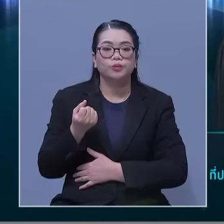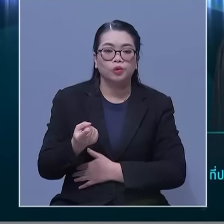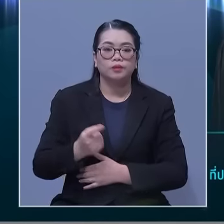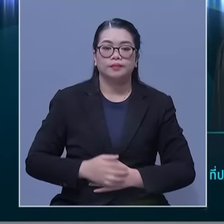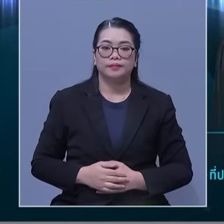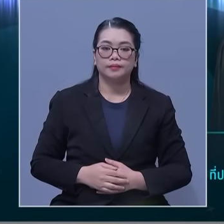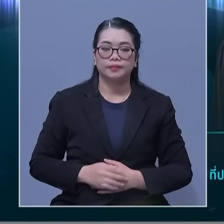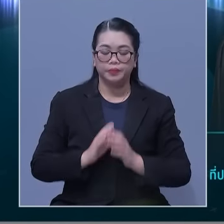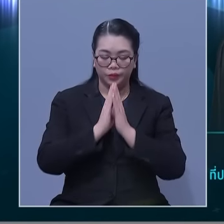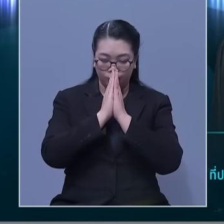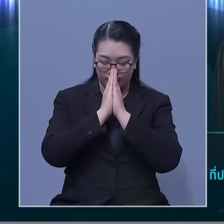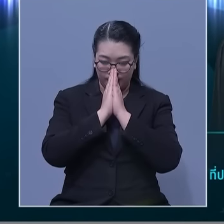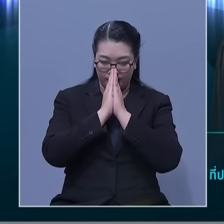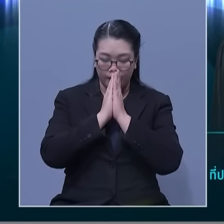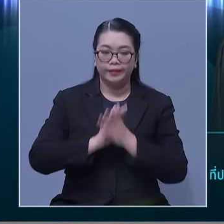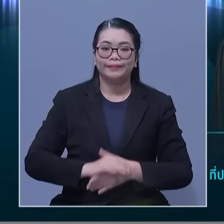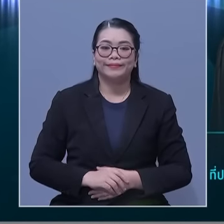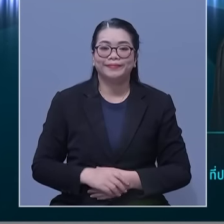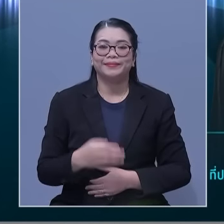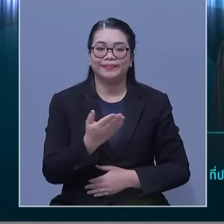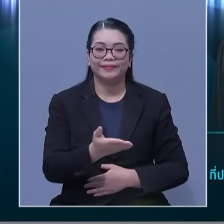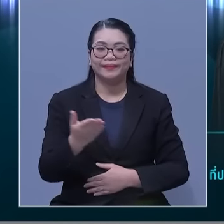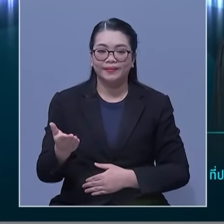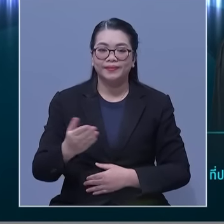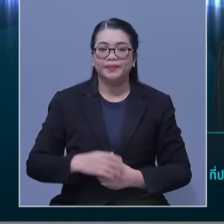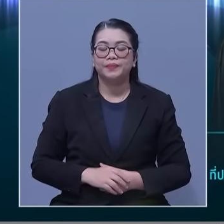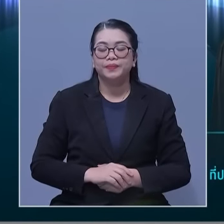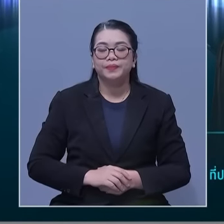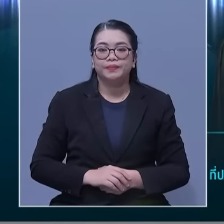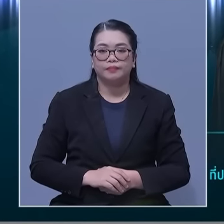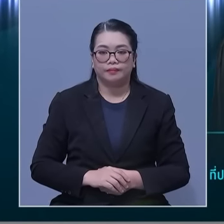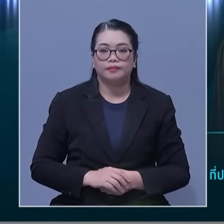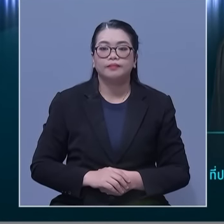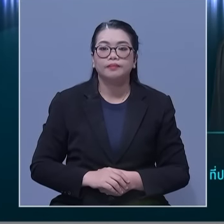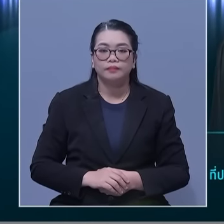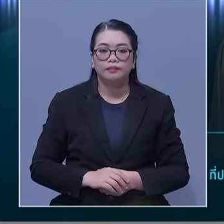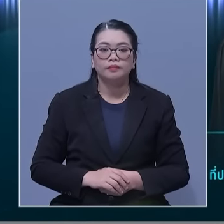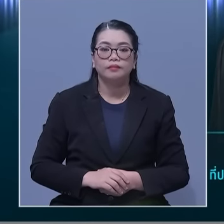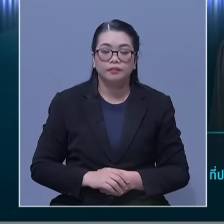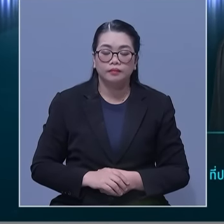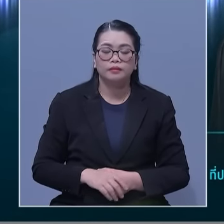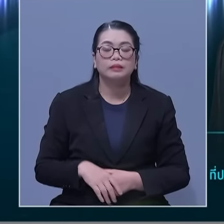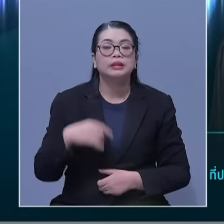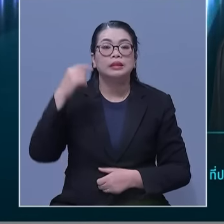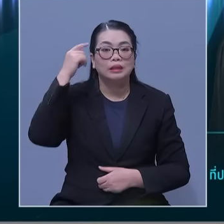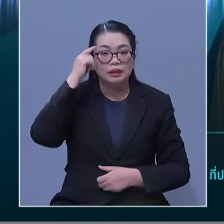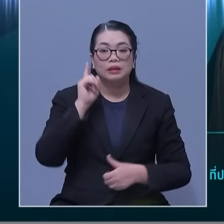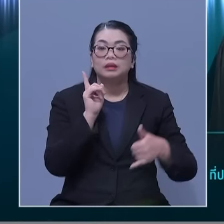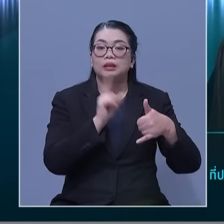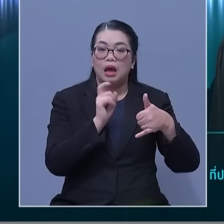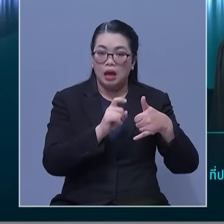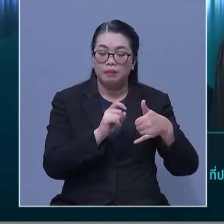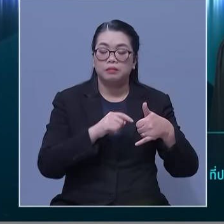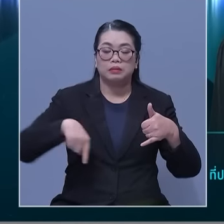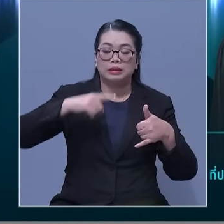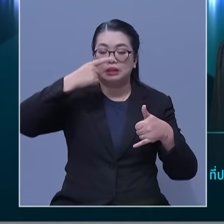สวัสดีครับสวัสดีครับคุณจอยคุณอาร์มครับสวัสดีครับสวัสดีค่ะพลเอกนิพัฒน์คะเข้าใจว่าท่านเนี่ยรวม